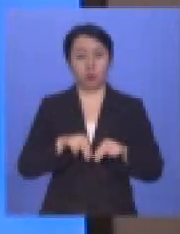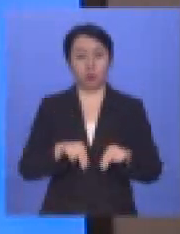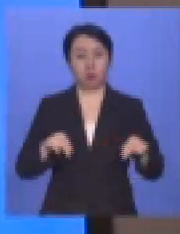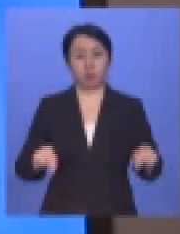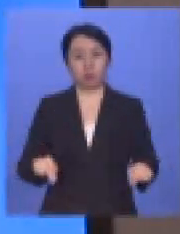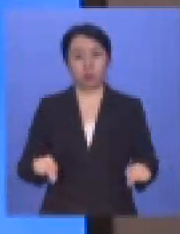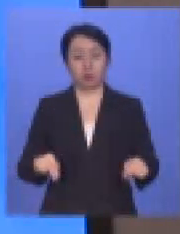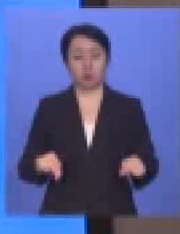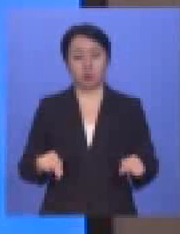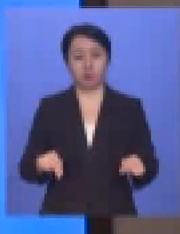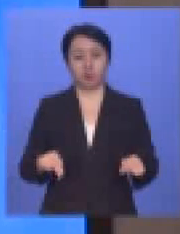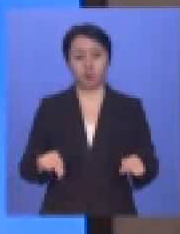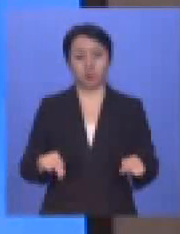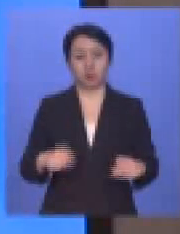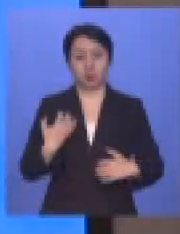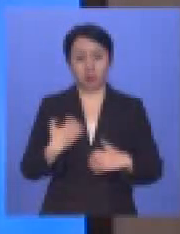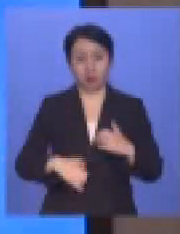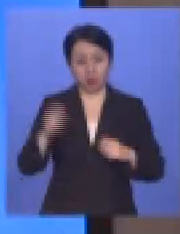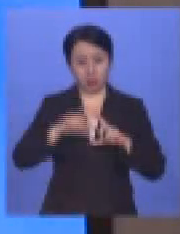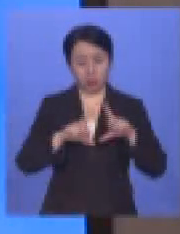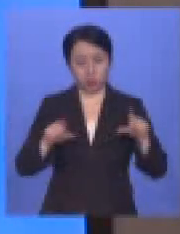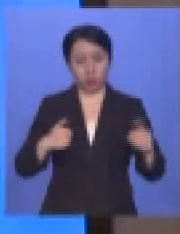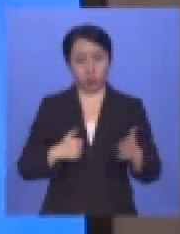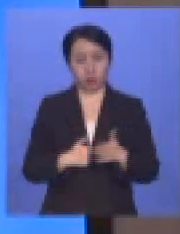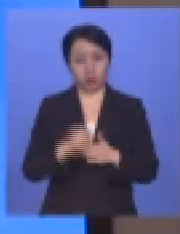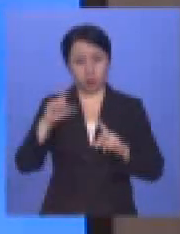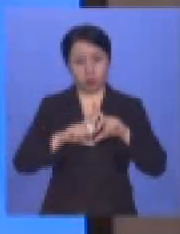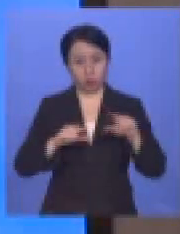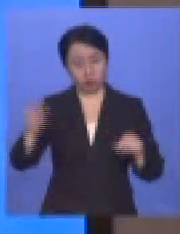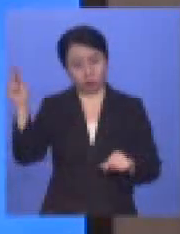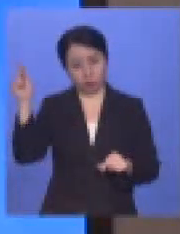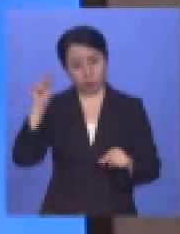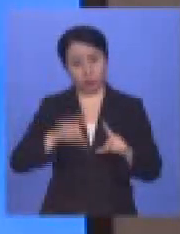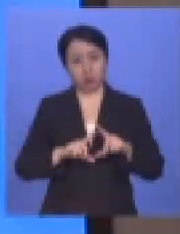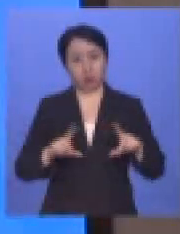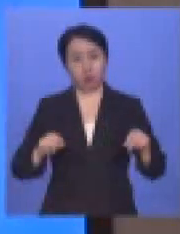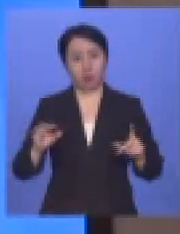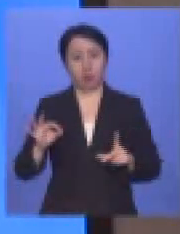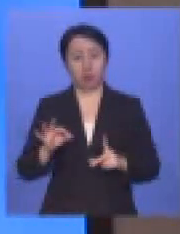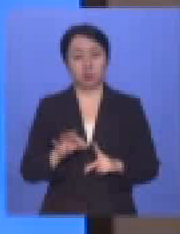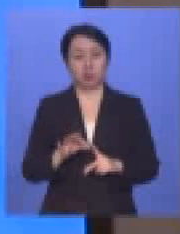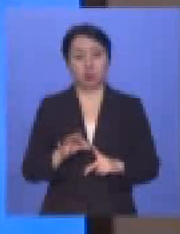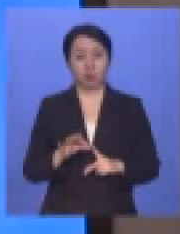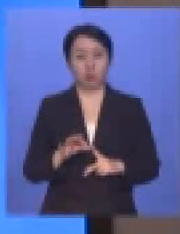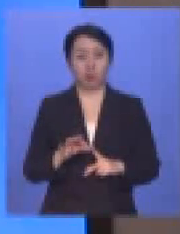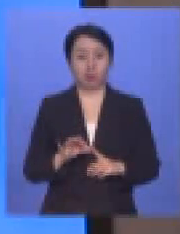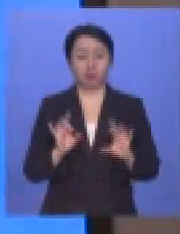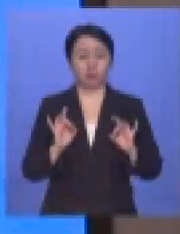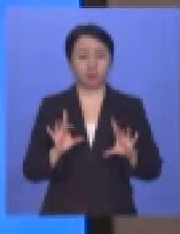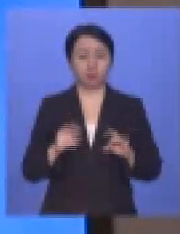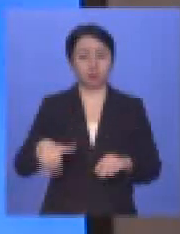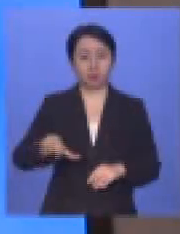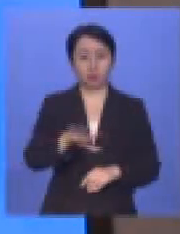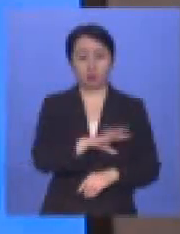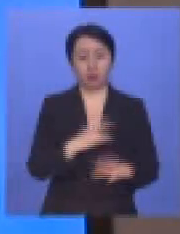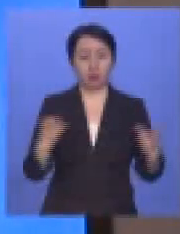Петропавловска, средних школ, а также дошкольных учебных заведений с целью довести все